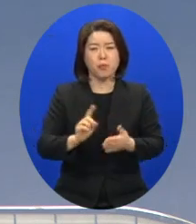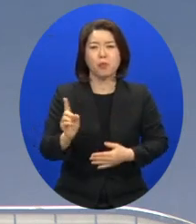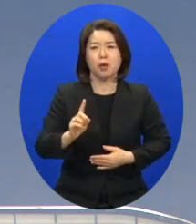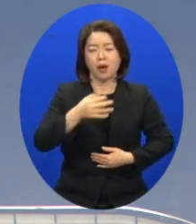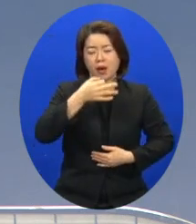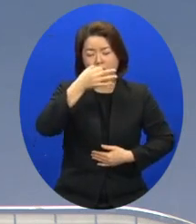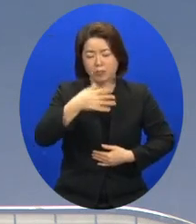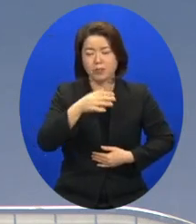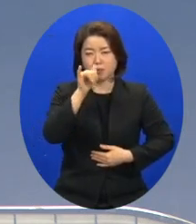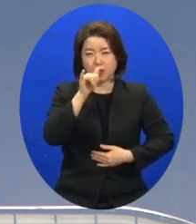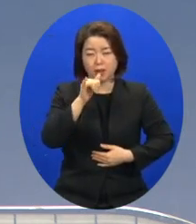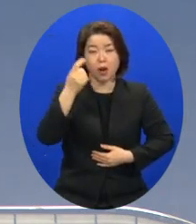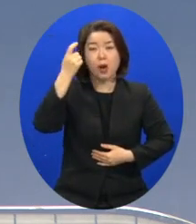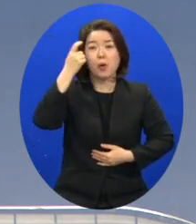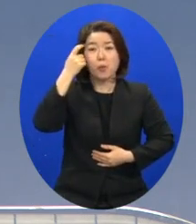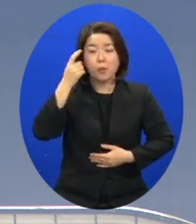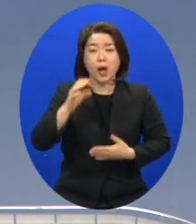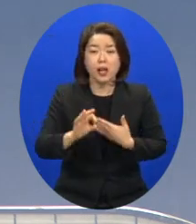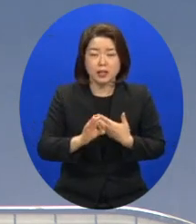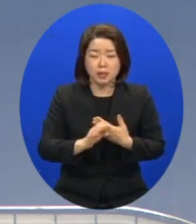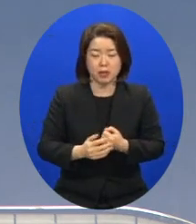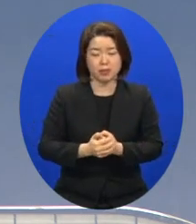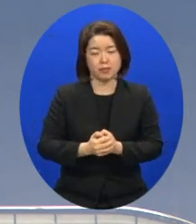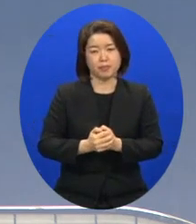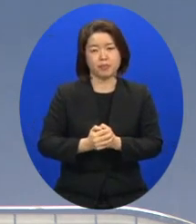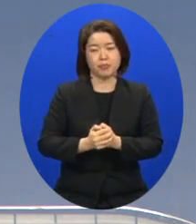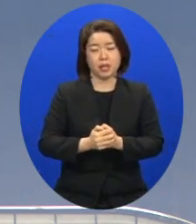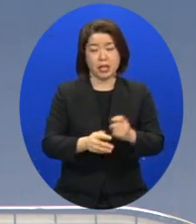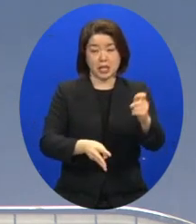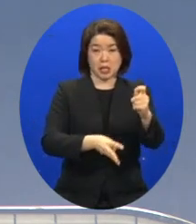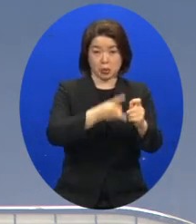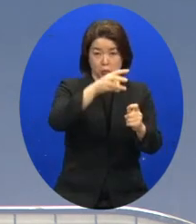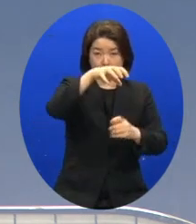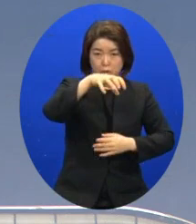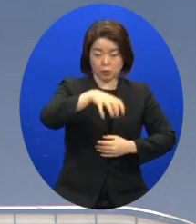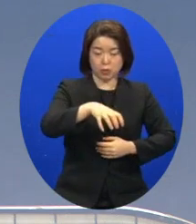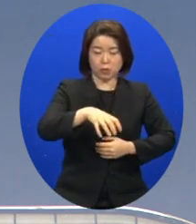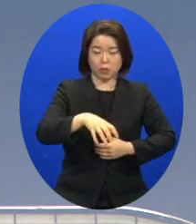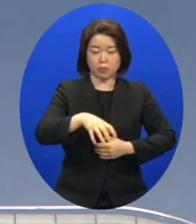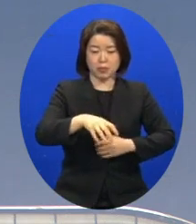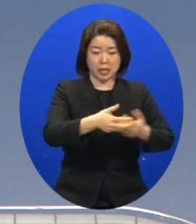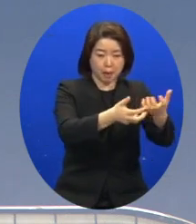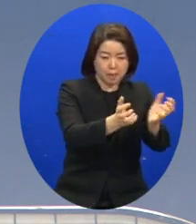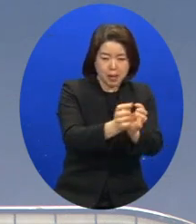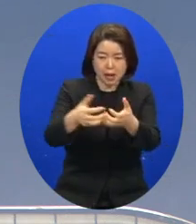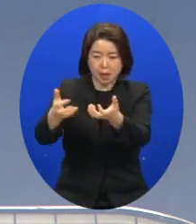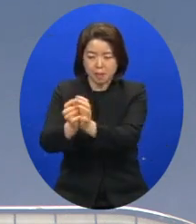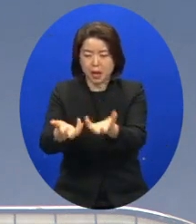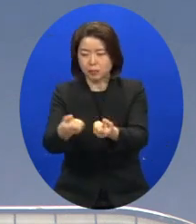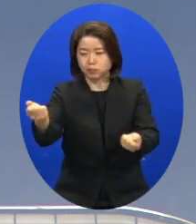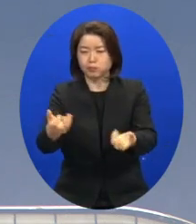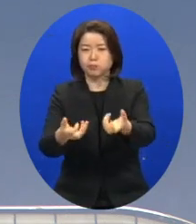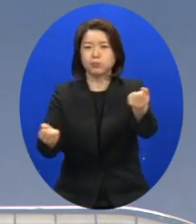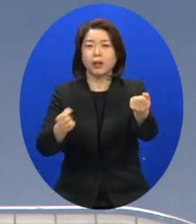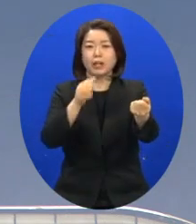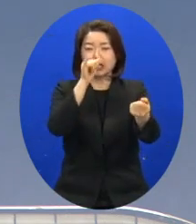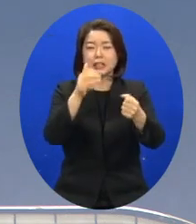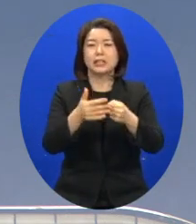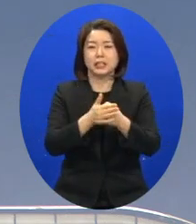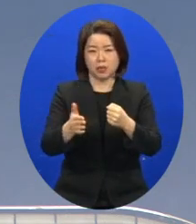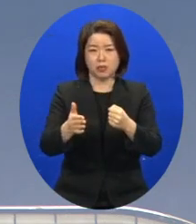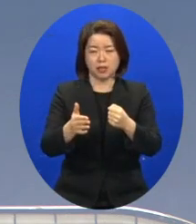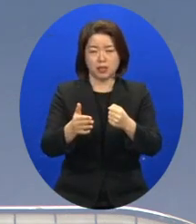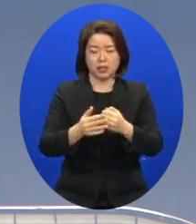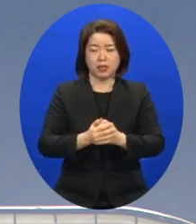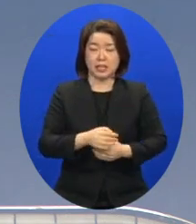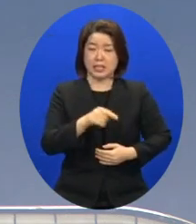왜 이런 일이 벌어졌 냐하면 고린도 교회 암에 파벌이 생겼기 때문에 그렇습니다 이 파가 3당 파가